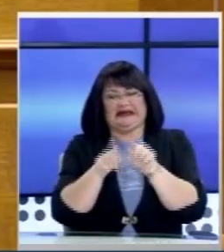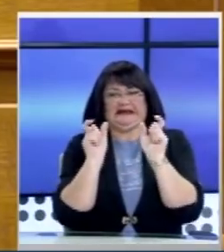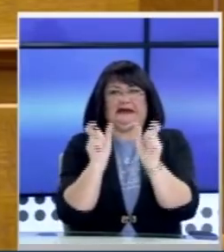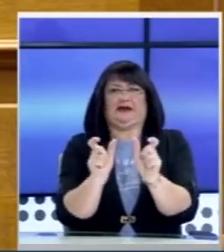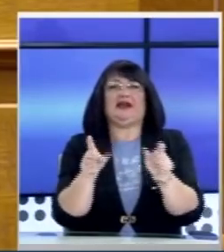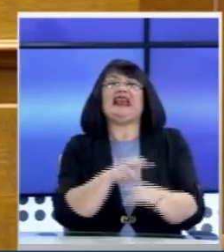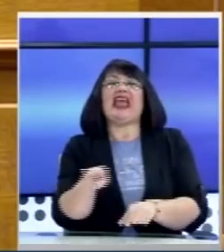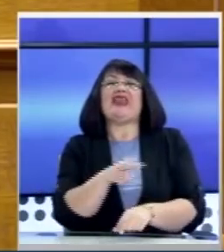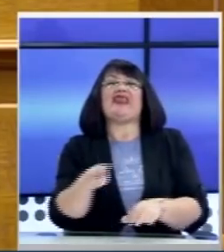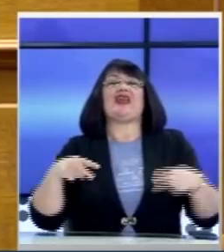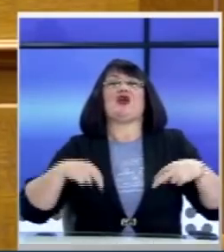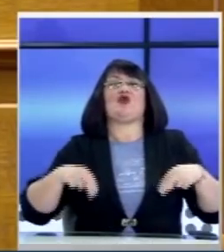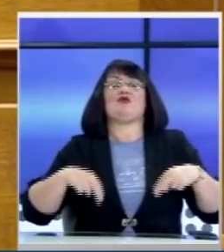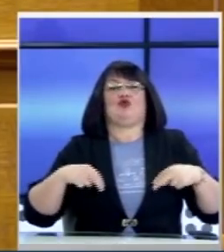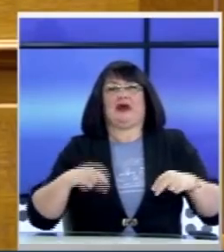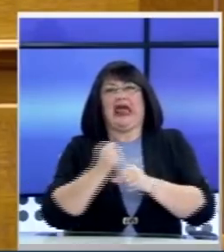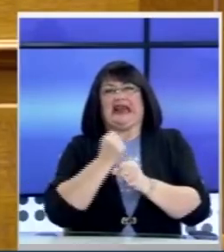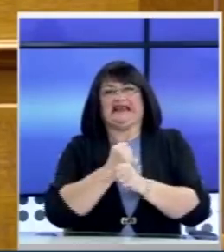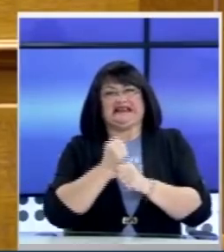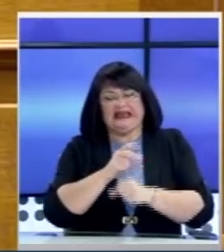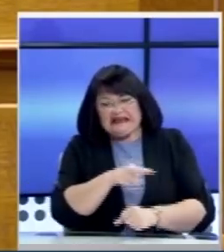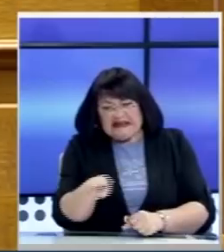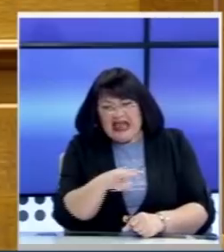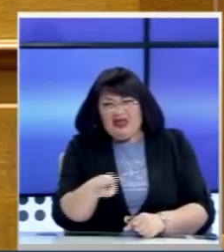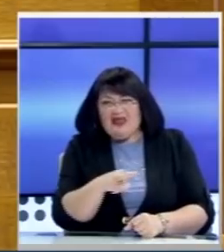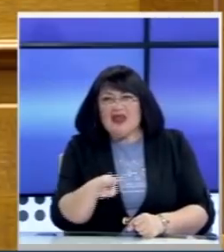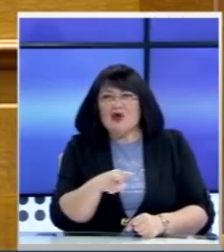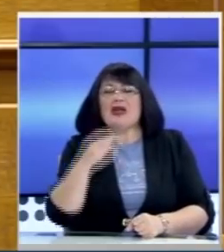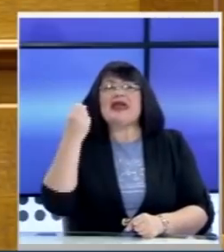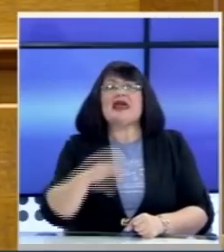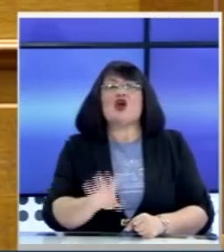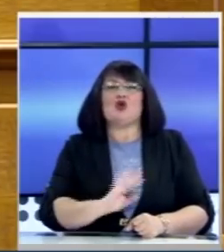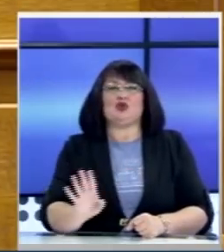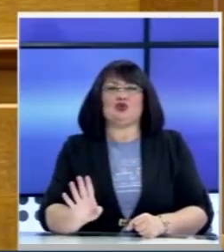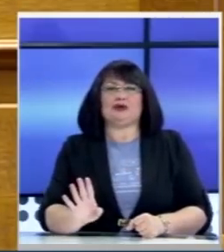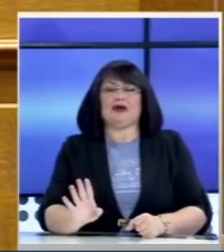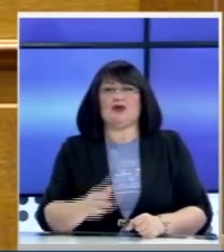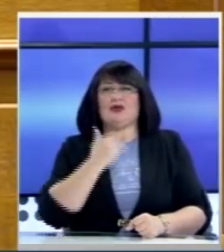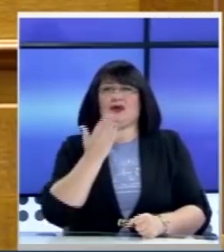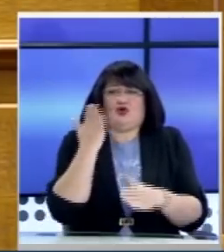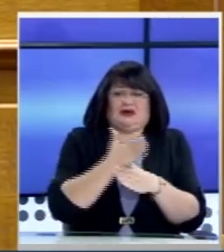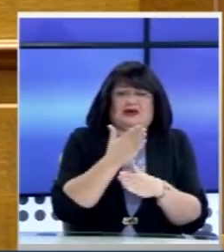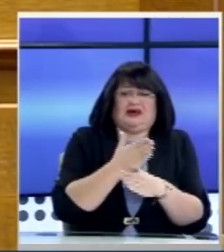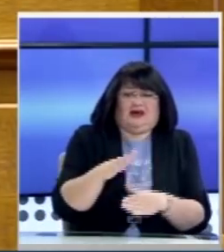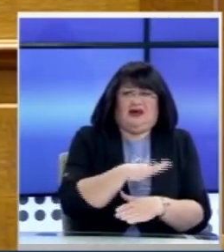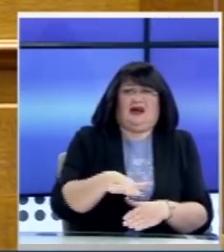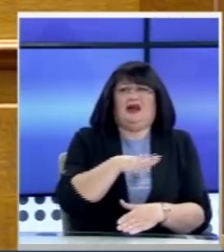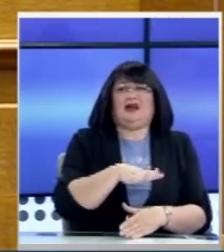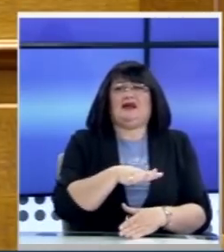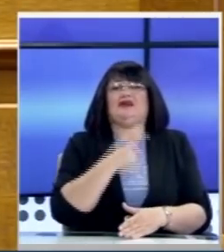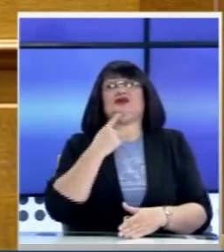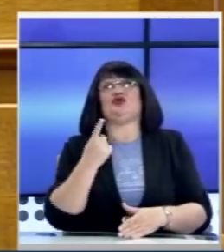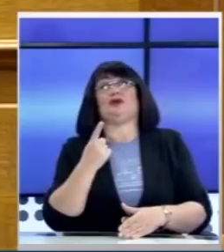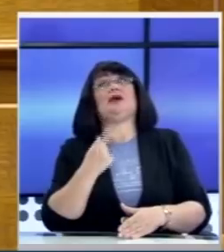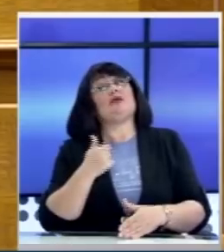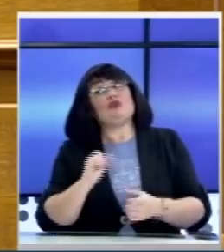Έπαψε, βλέπετε, να έχει την αποκλειστικότητα. Και το πιο χειρότερο, δεν μπορεί να ρίχνει στάχτη στα μάτια όταν δίθεν αυτή πάσχιζε για